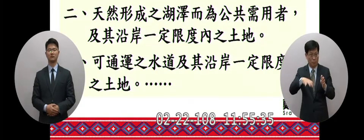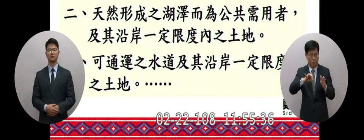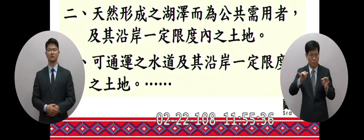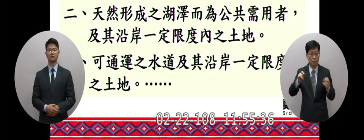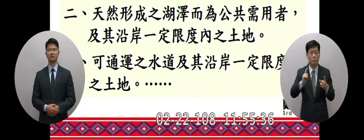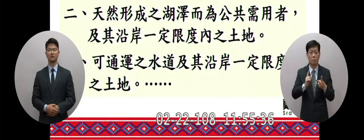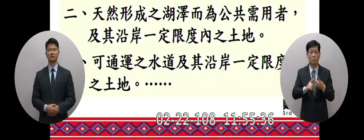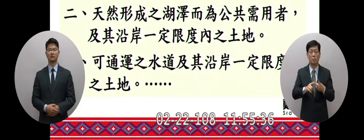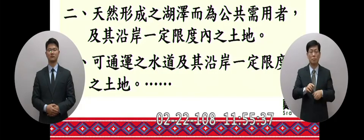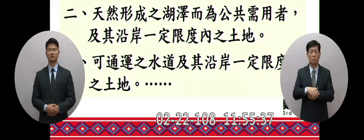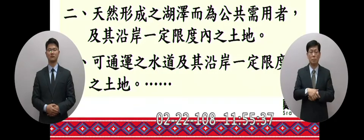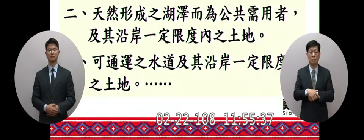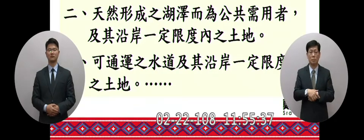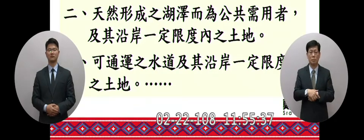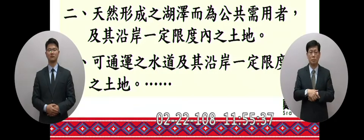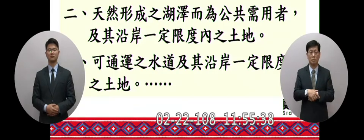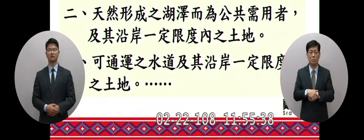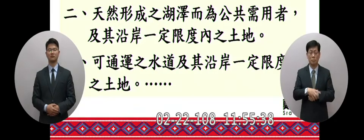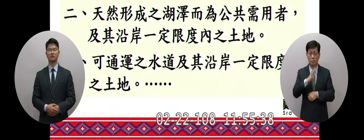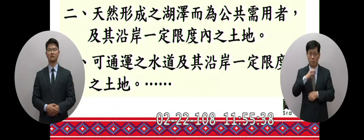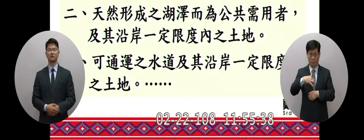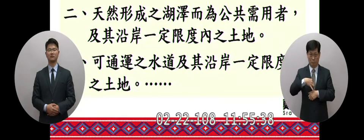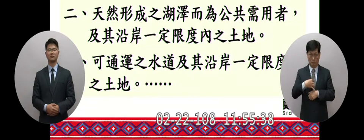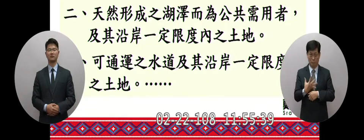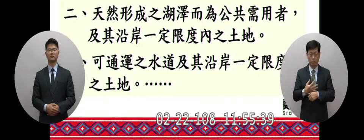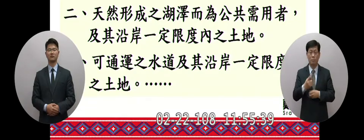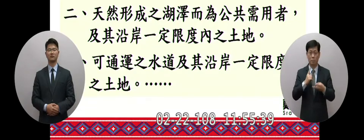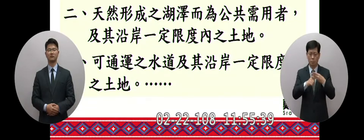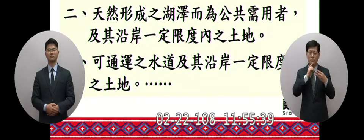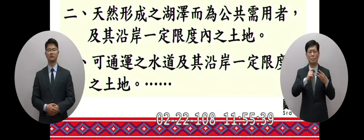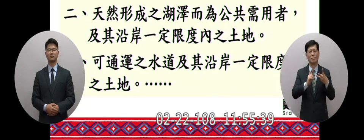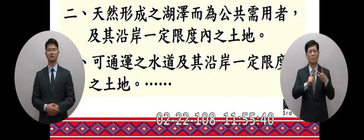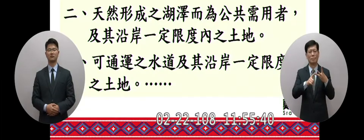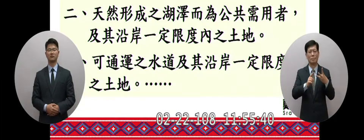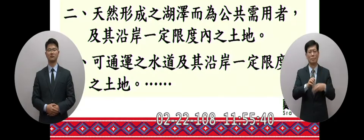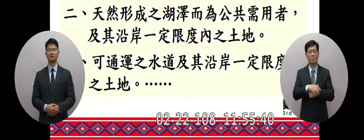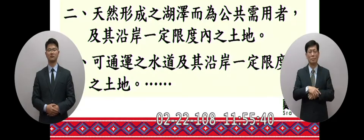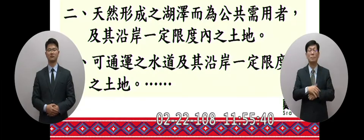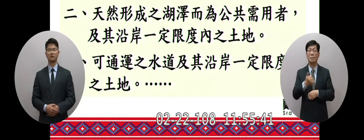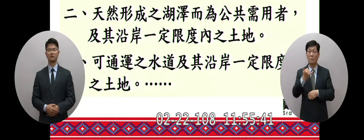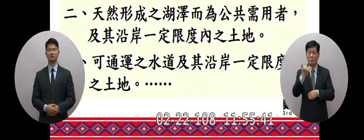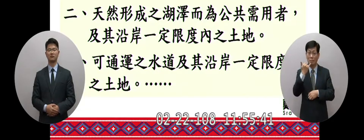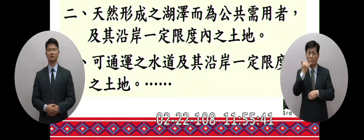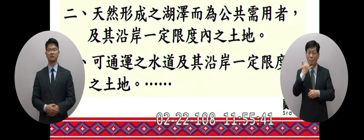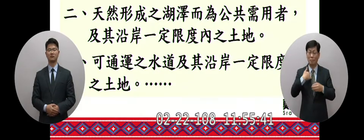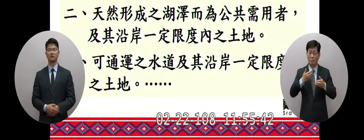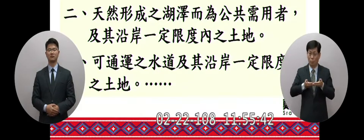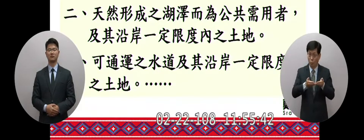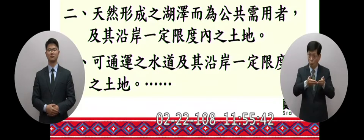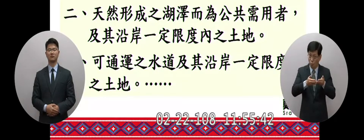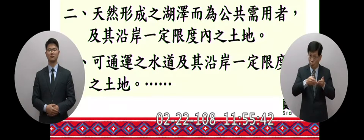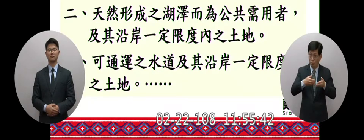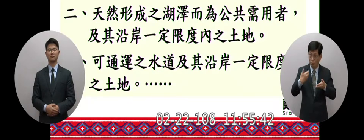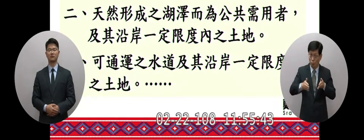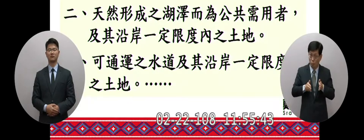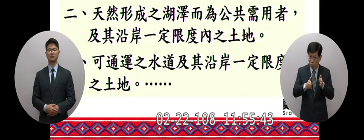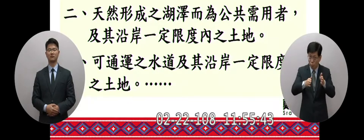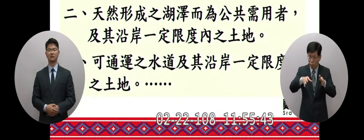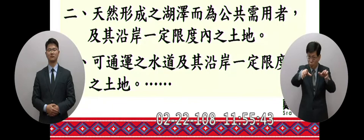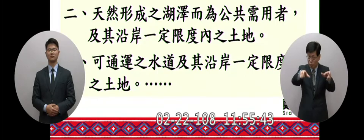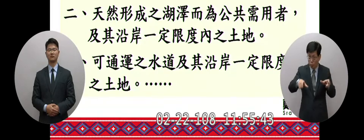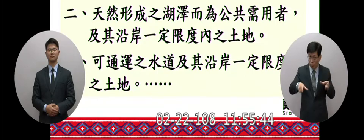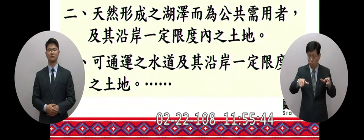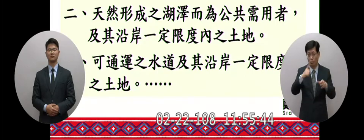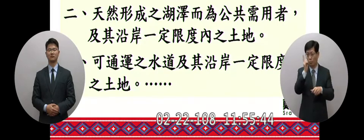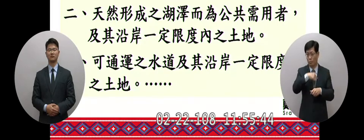地不得私有，第二个最主要是第三款的部分，可通用之水道及其沿岸一定